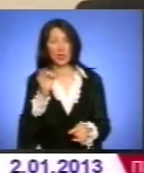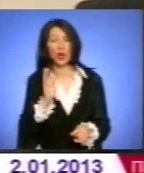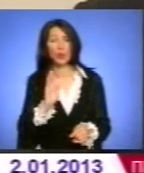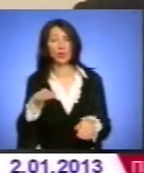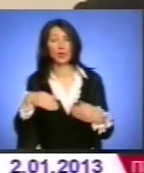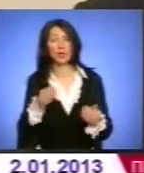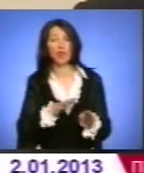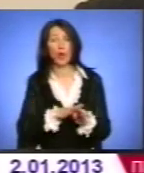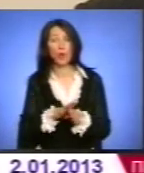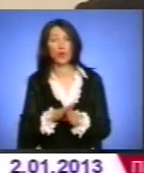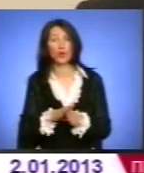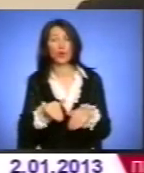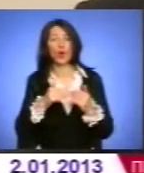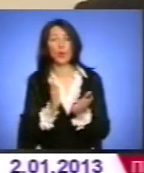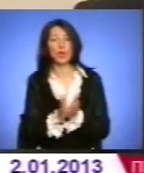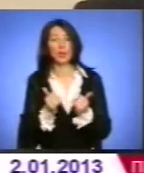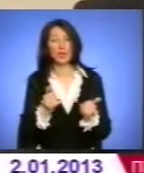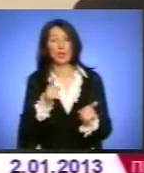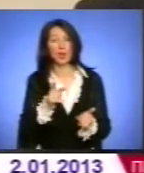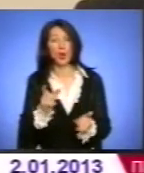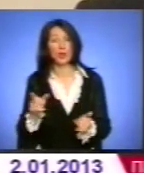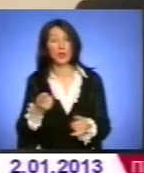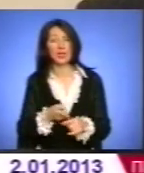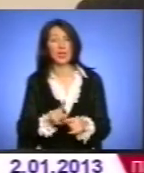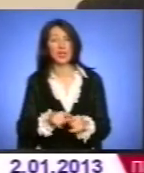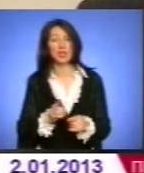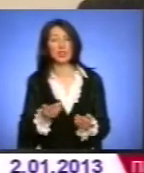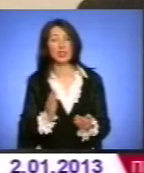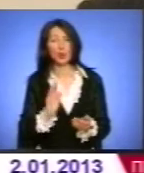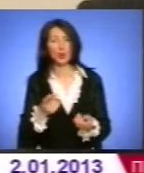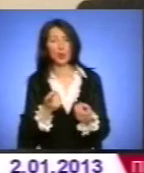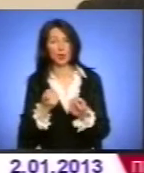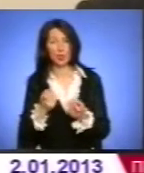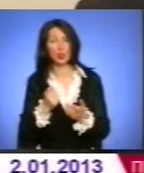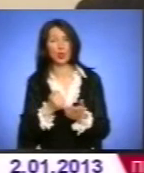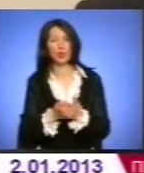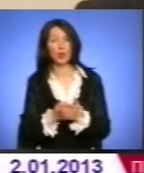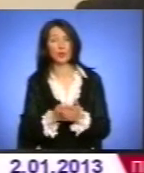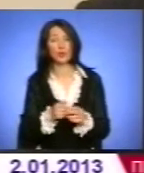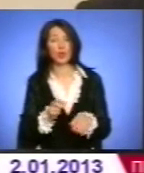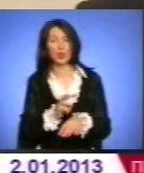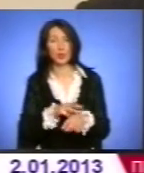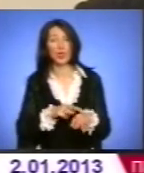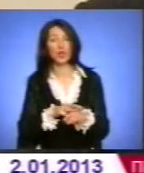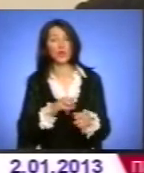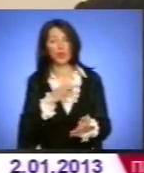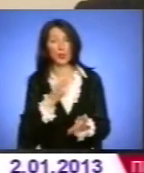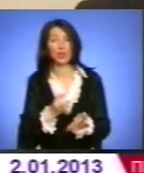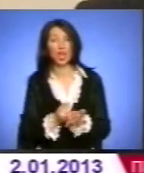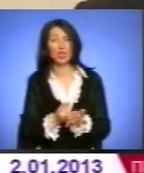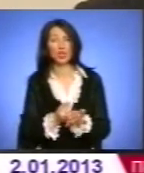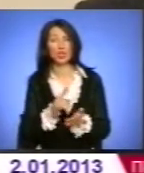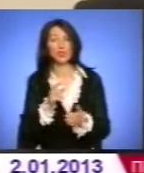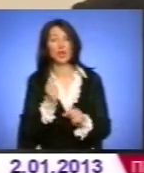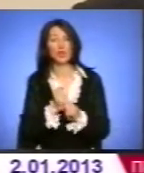повному об'ємі для тих осіб, які десь будуть притягуватися до кримінальної відповідальності